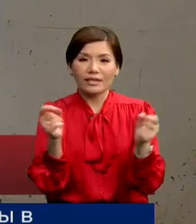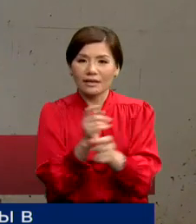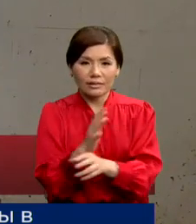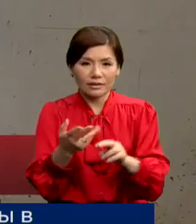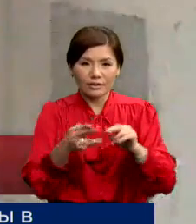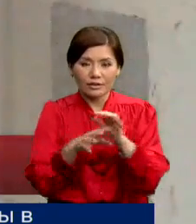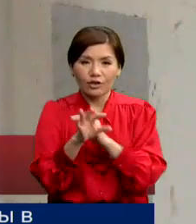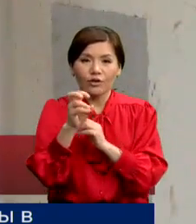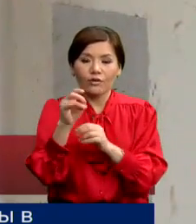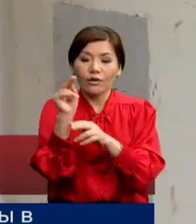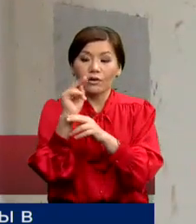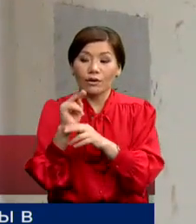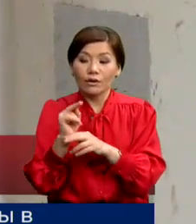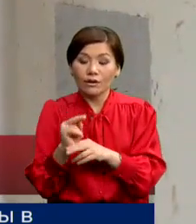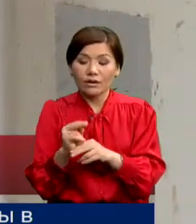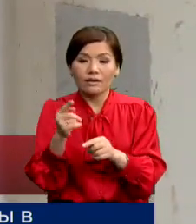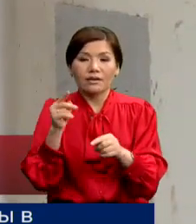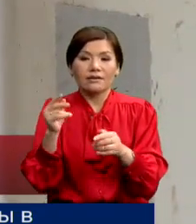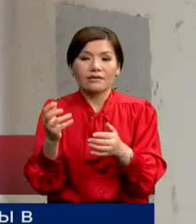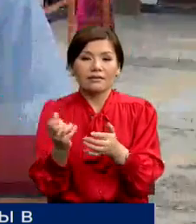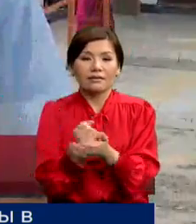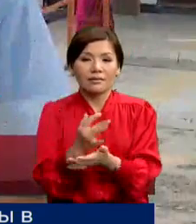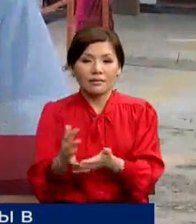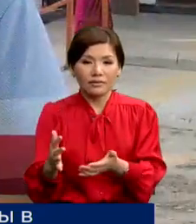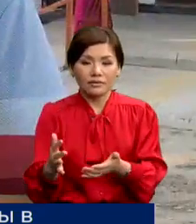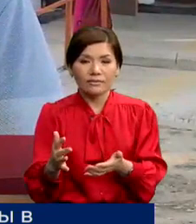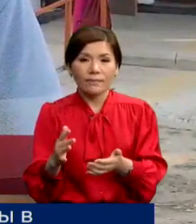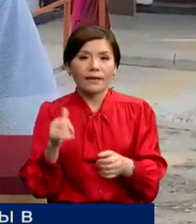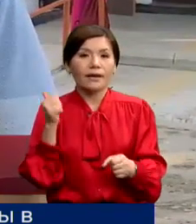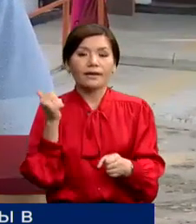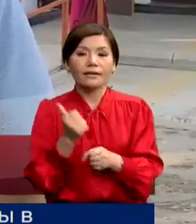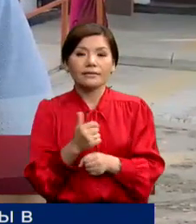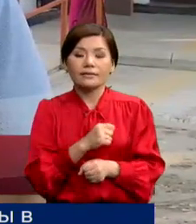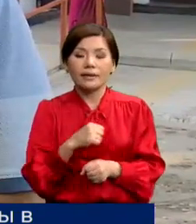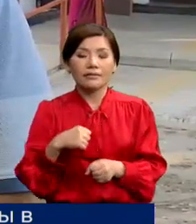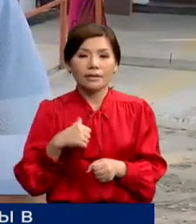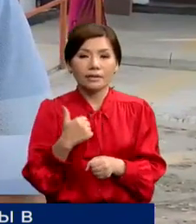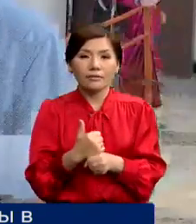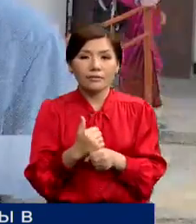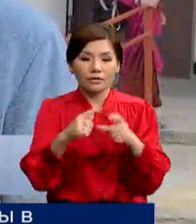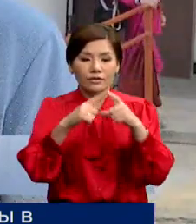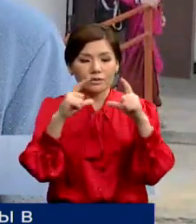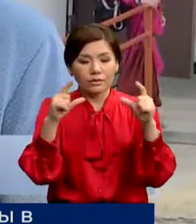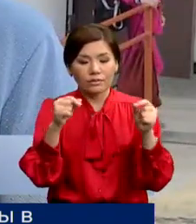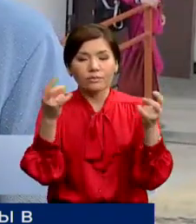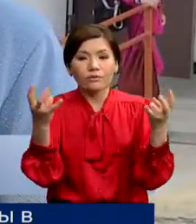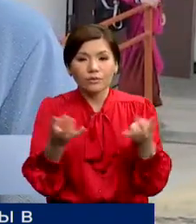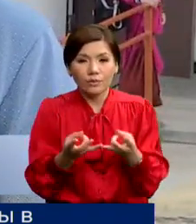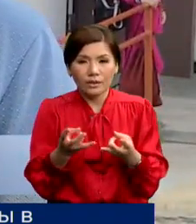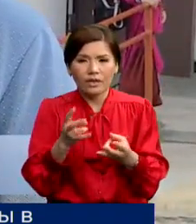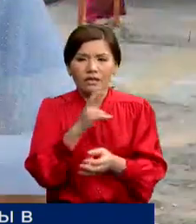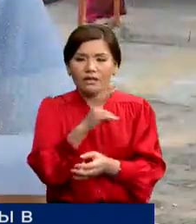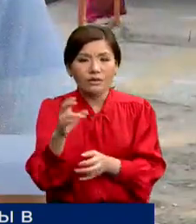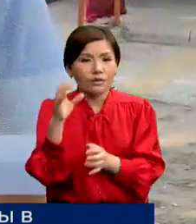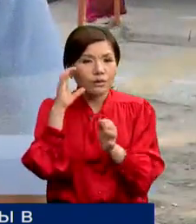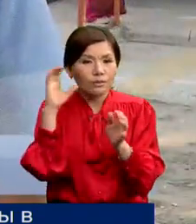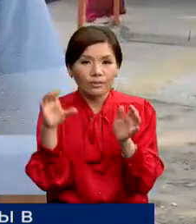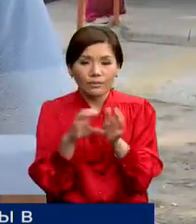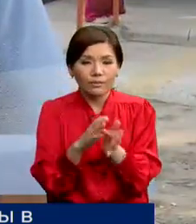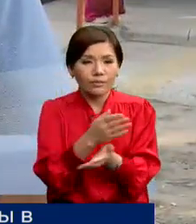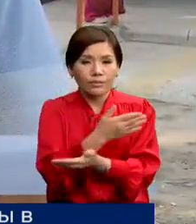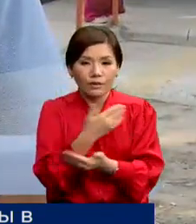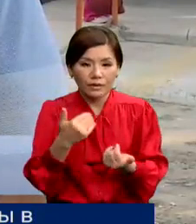Енді келіп әлгі жөндеудің өзін жартпады деп отыр. Бізге ең бастысы жаңа мектеп керек ауылымызға. Оны ешкім бізге құлақ аспады. Наудан